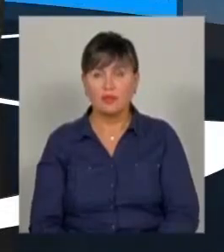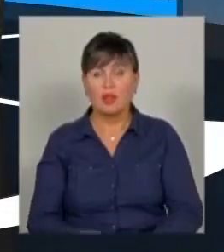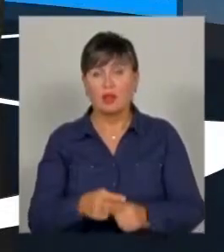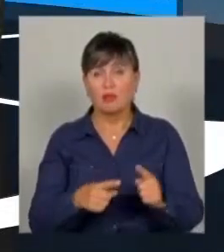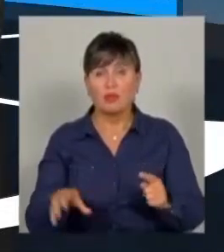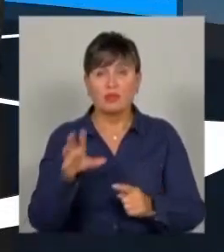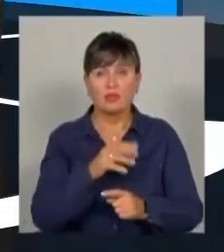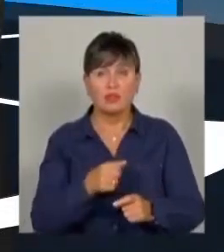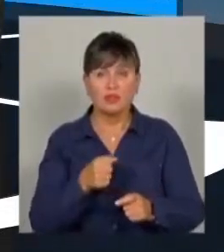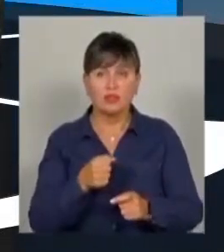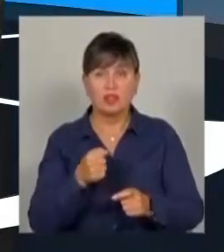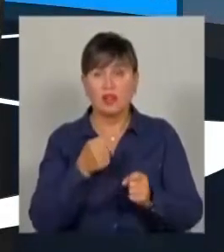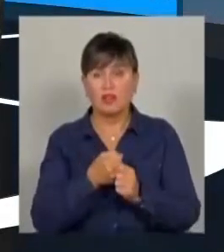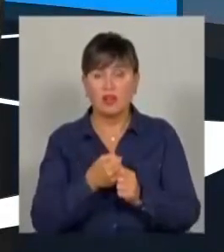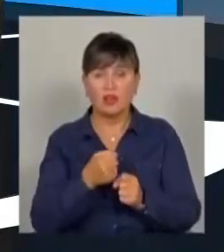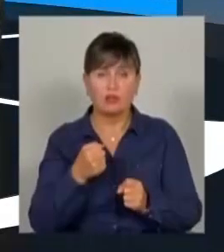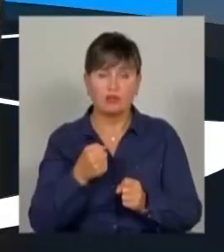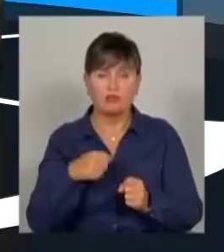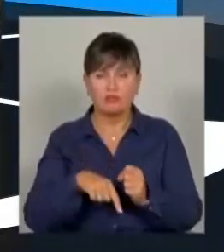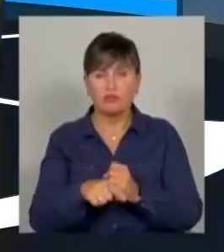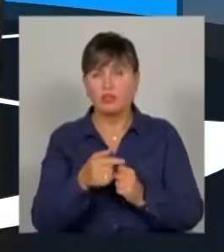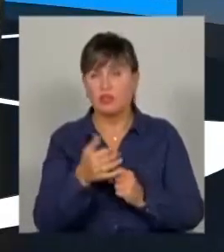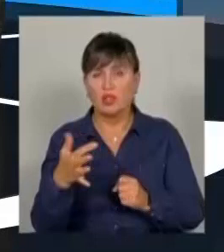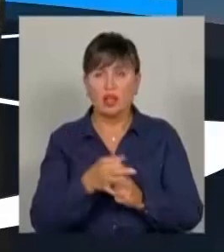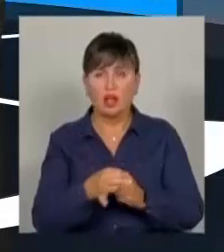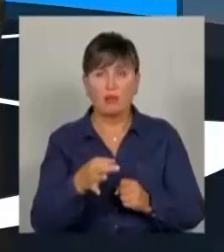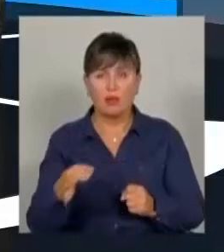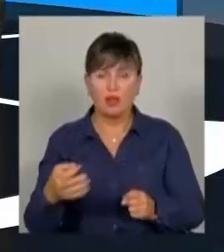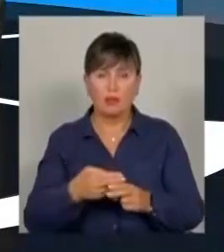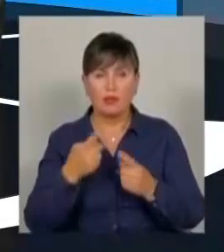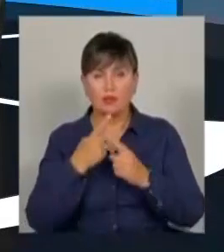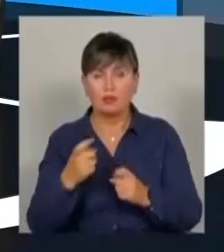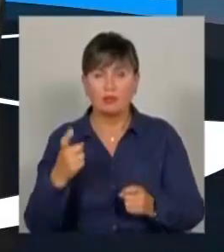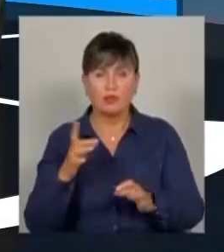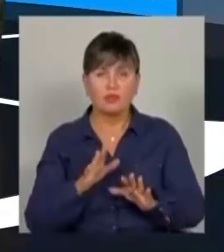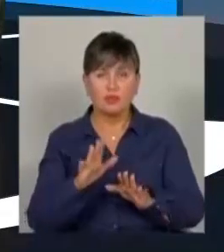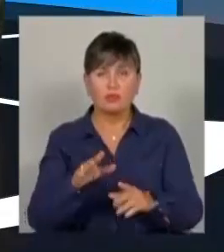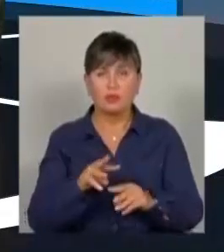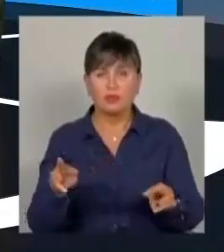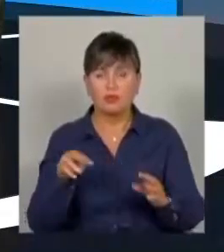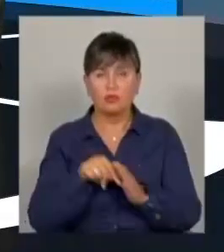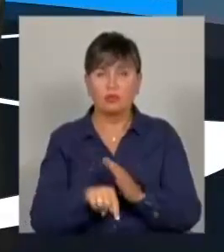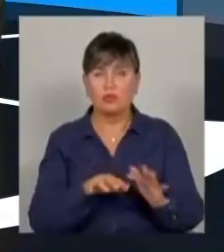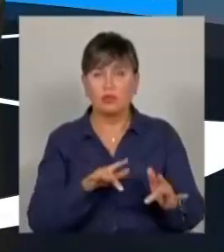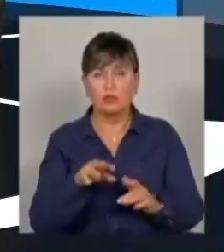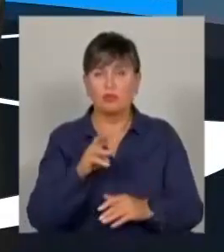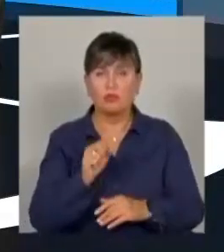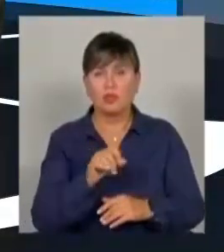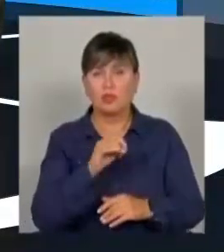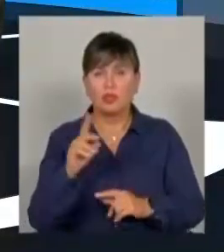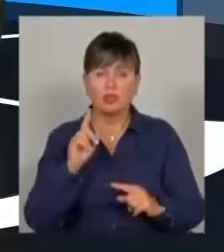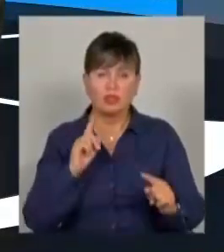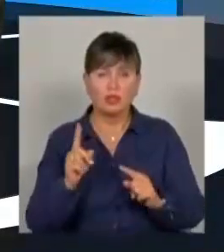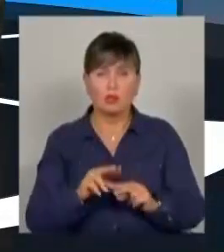Половина всех аварий в стране приходится на несколько областей. Об этом сообщил первый заместитель министра внутренних дел Марат Кужаев на